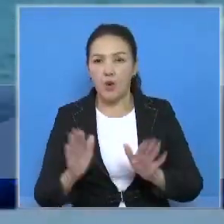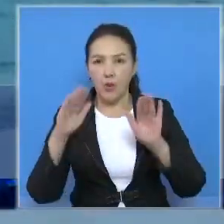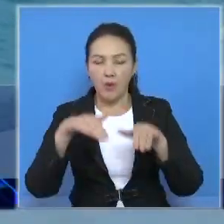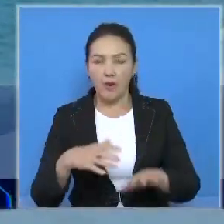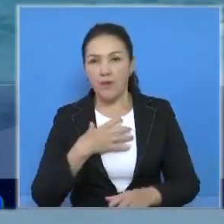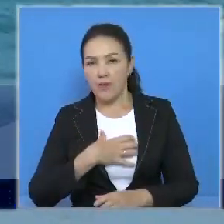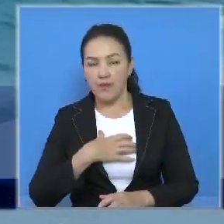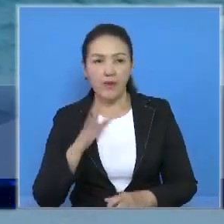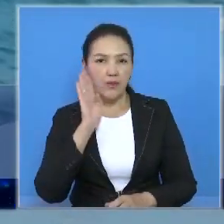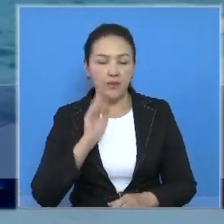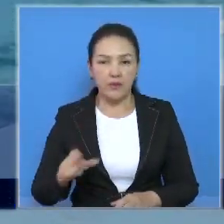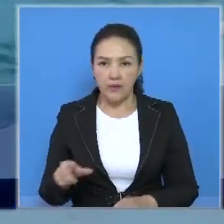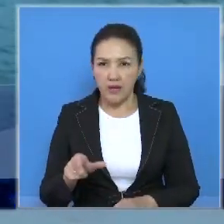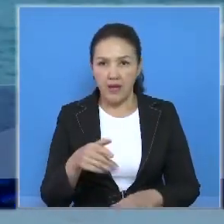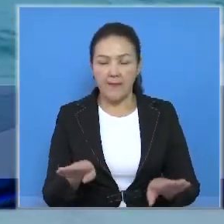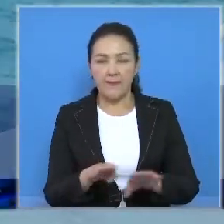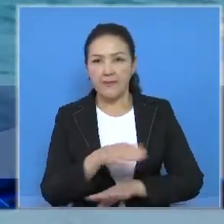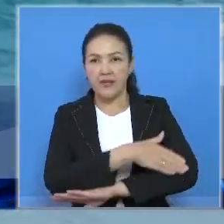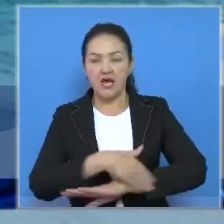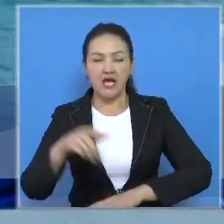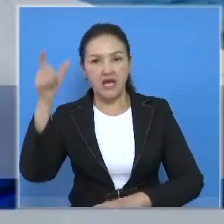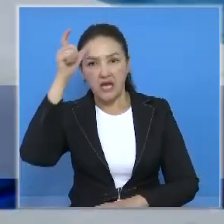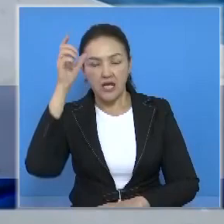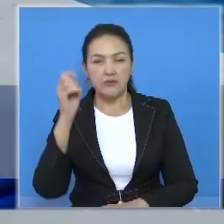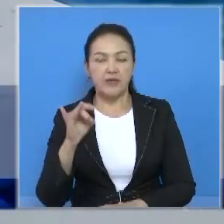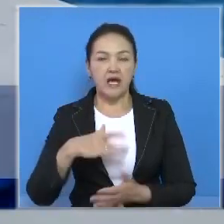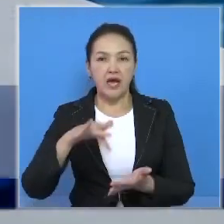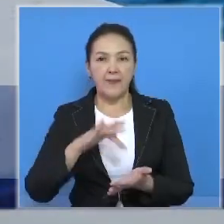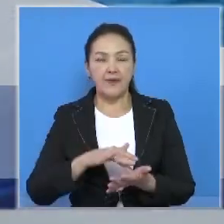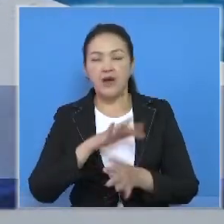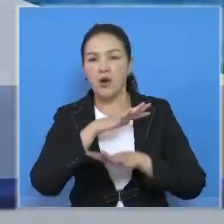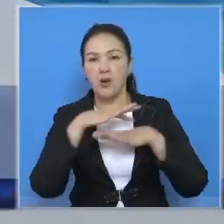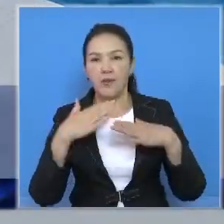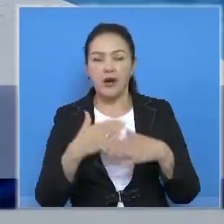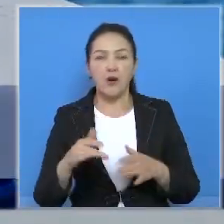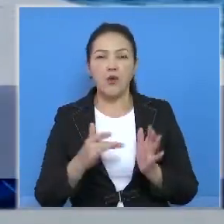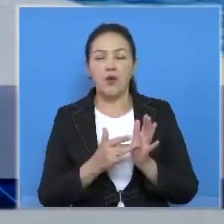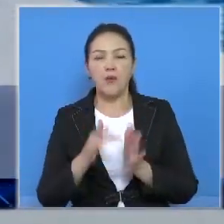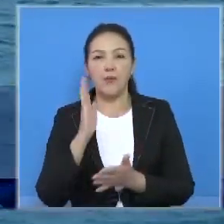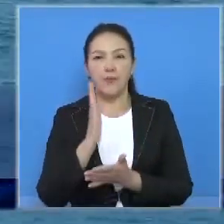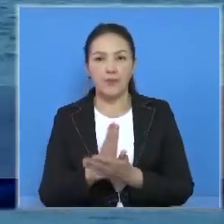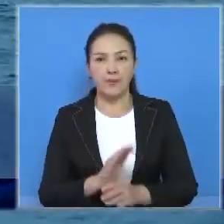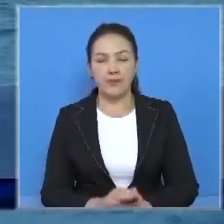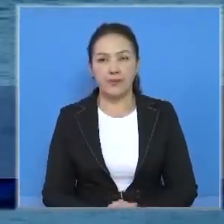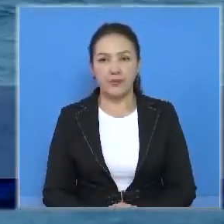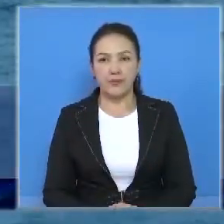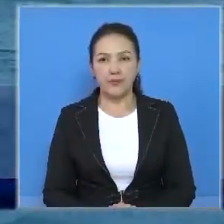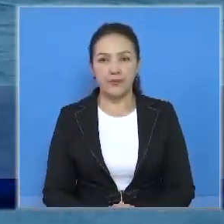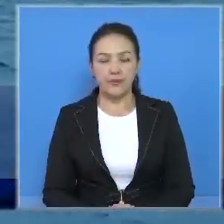өте маңызды су жолдары өтеді. Ал жағалауында Стамбул және Измир қалалары және көптеген курорттар орын тепкен.